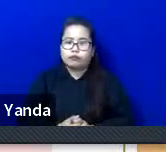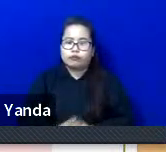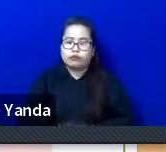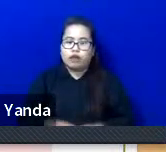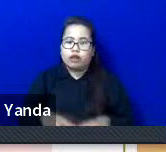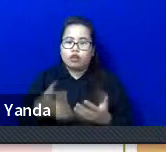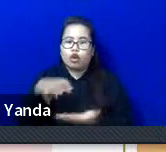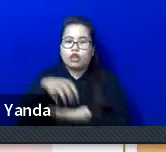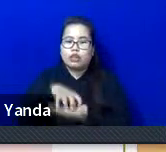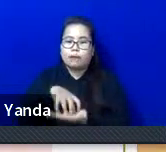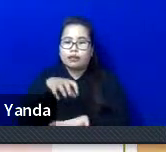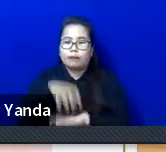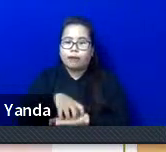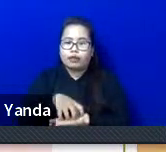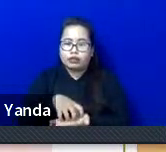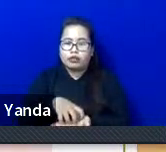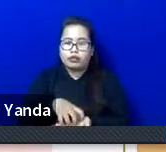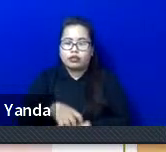tempat-tempat